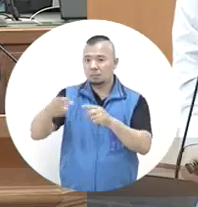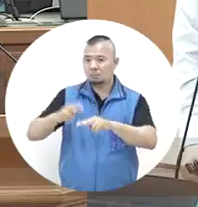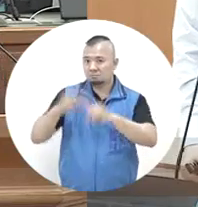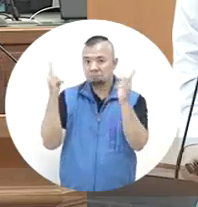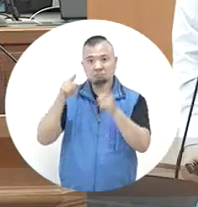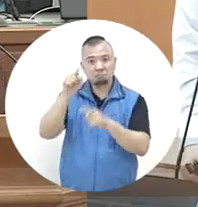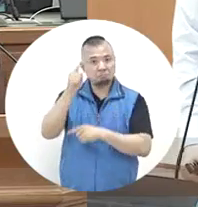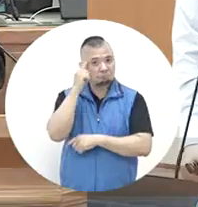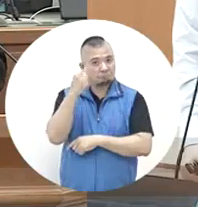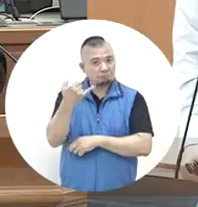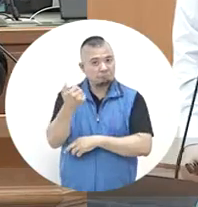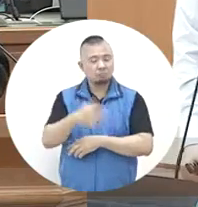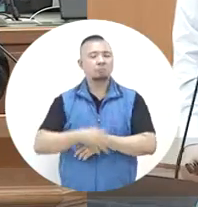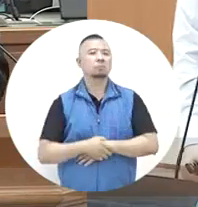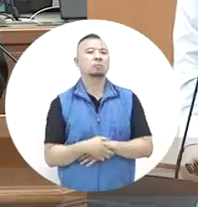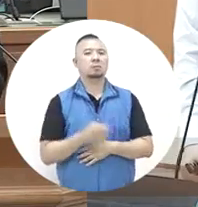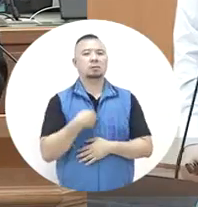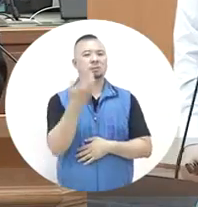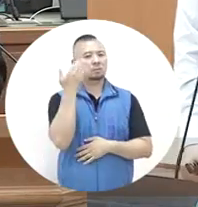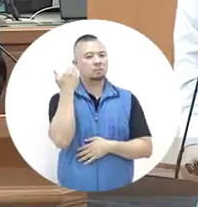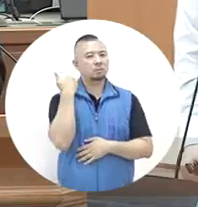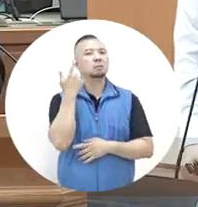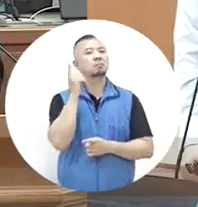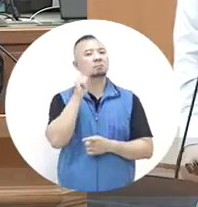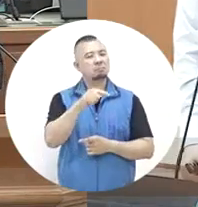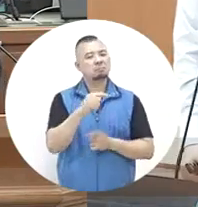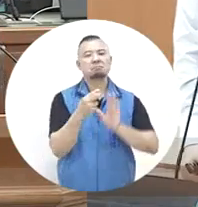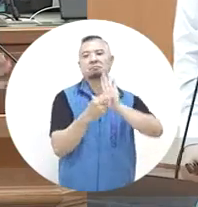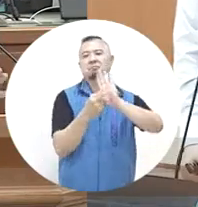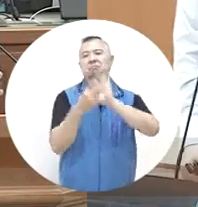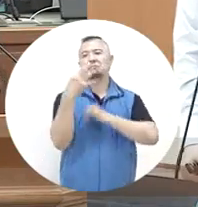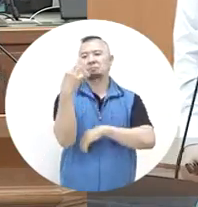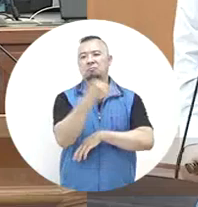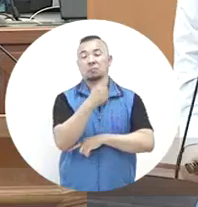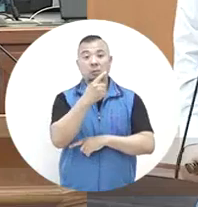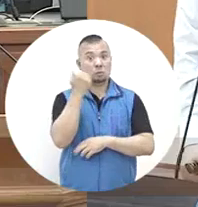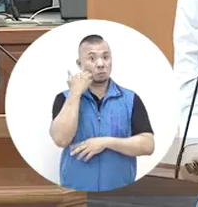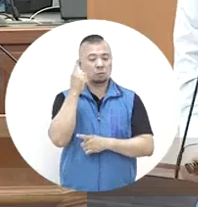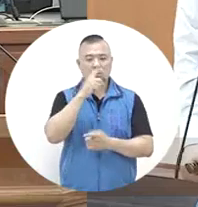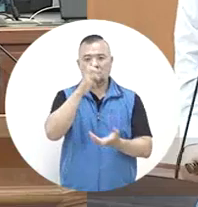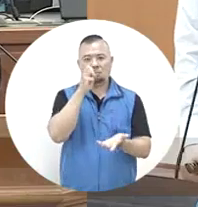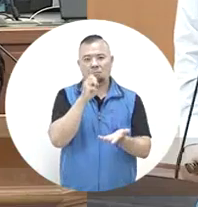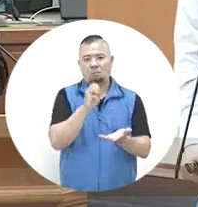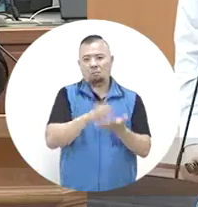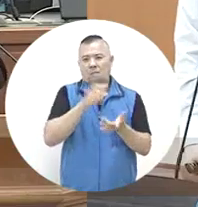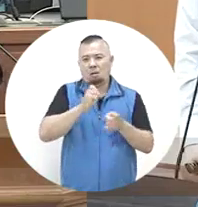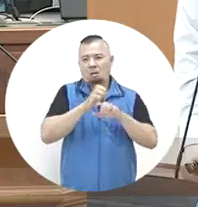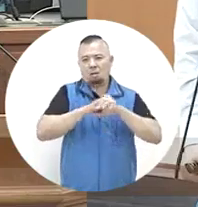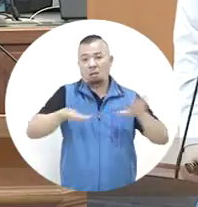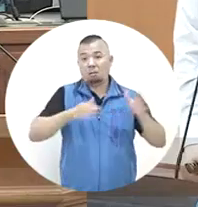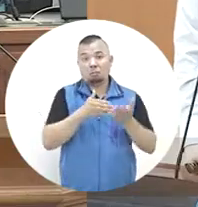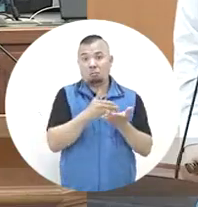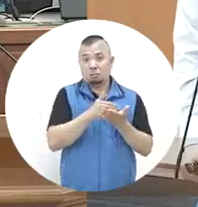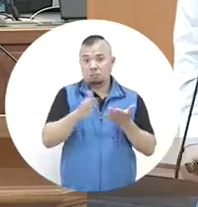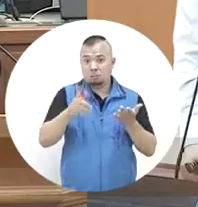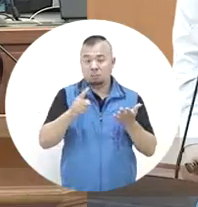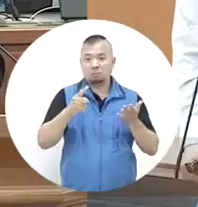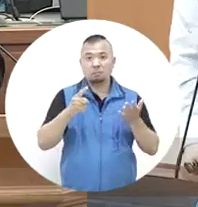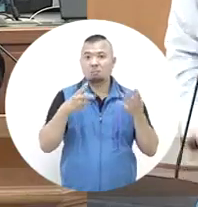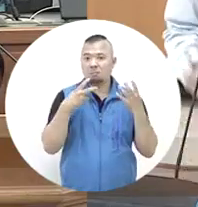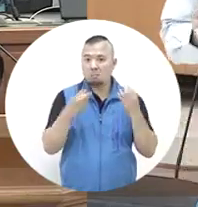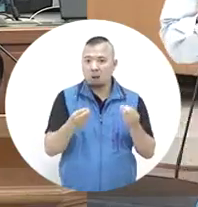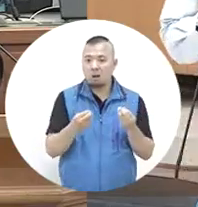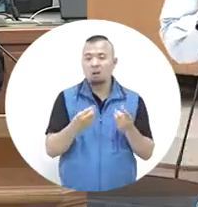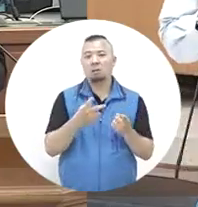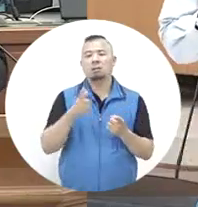我以前一直讲过一件事，没有核安就没有核电，